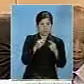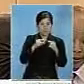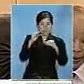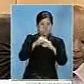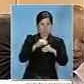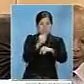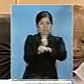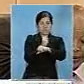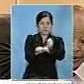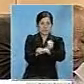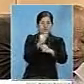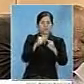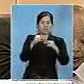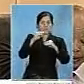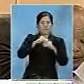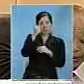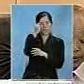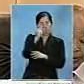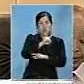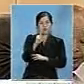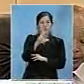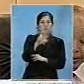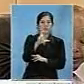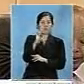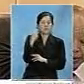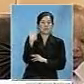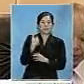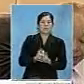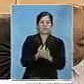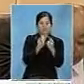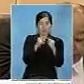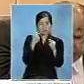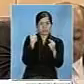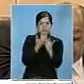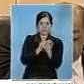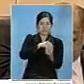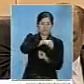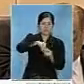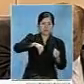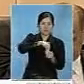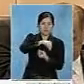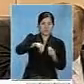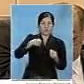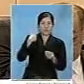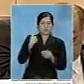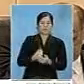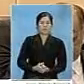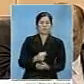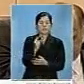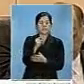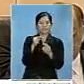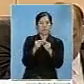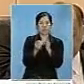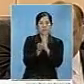ทการปรับมีนัยสำคัญครับแต่เงินจำนวนดังกล่าวนั้นสามารถสร้างคุณภาพชีวิตให้กับพี่น้องประชาชนจำนวนม